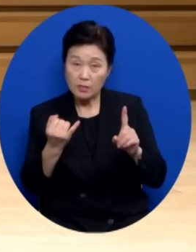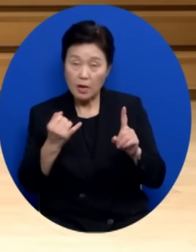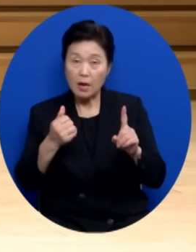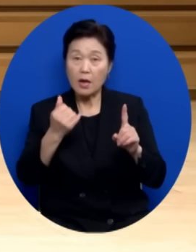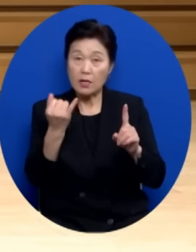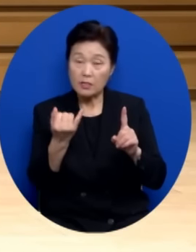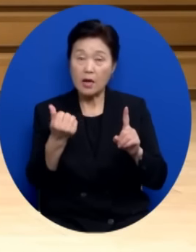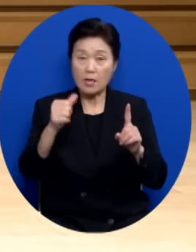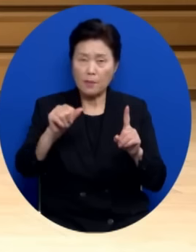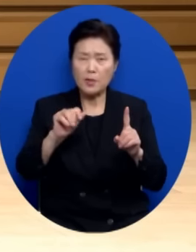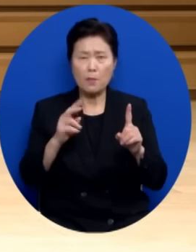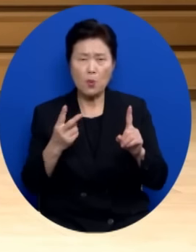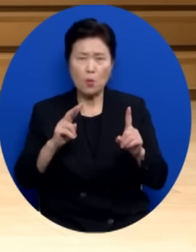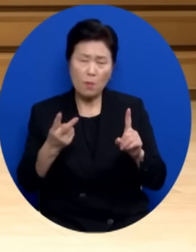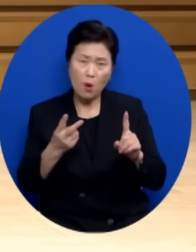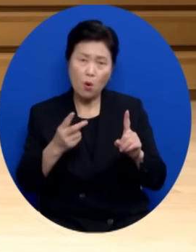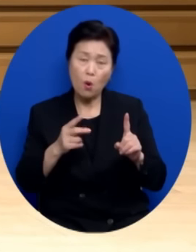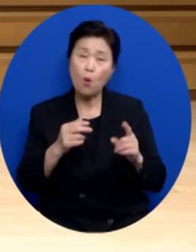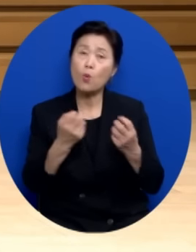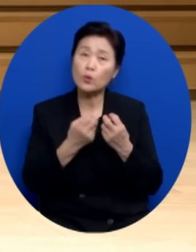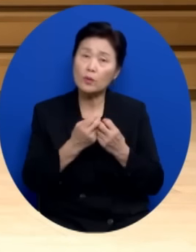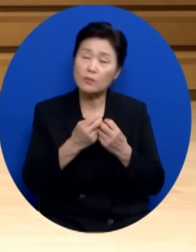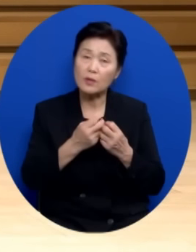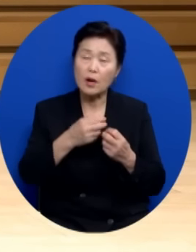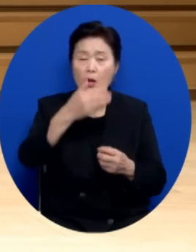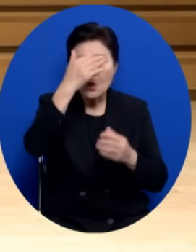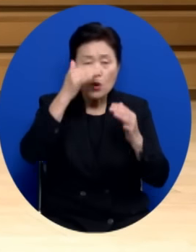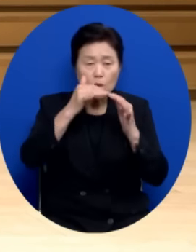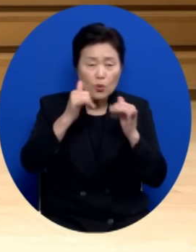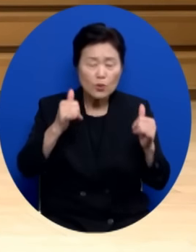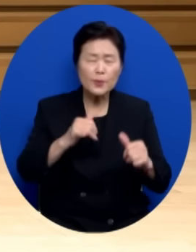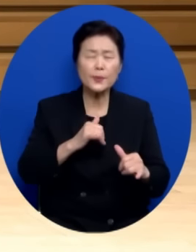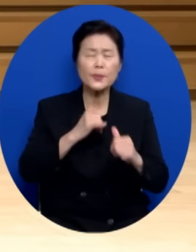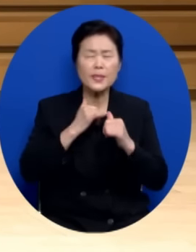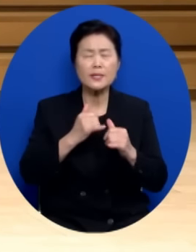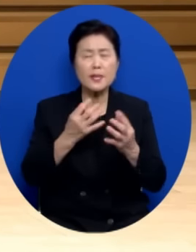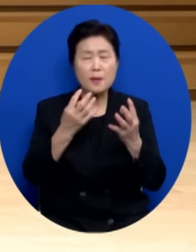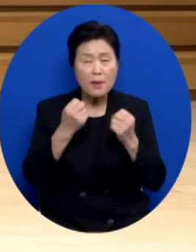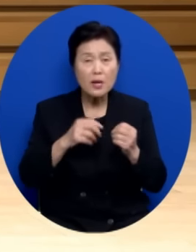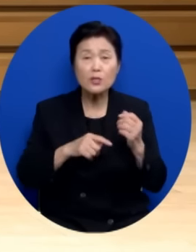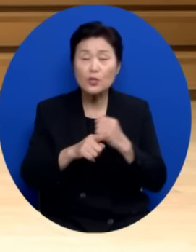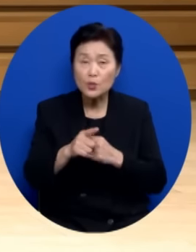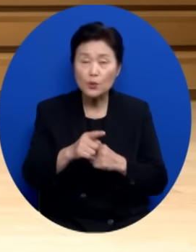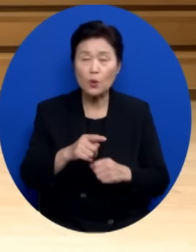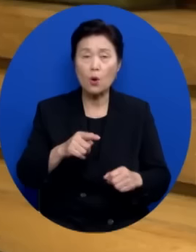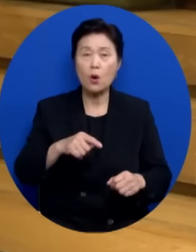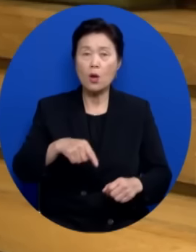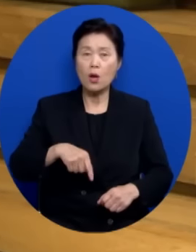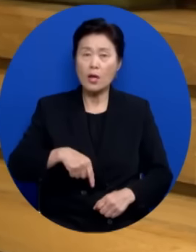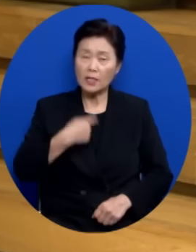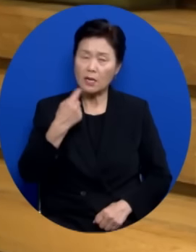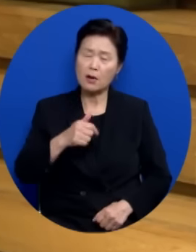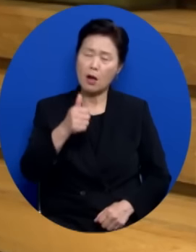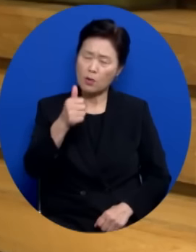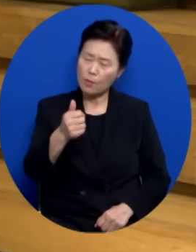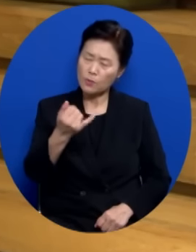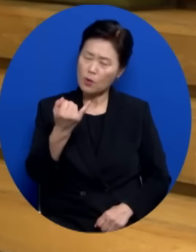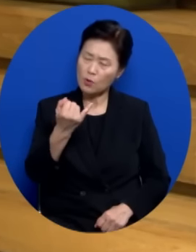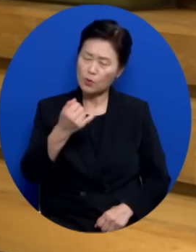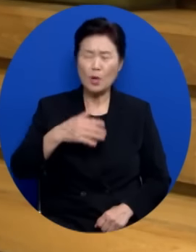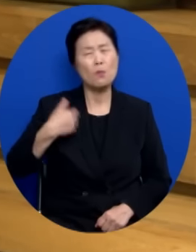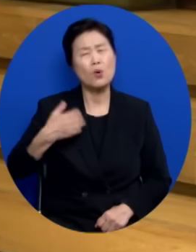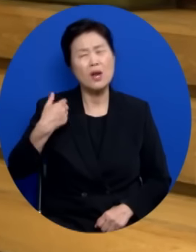경우에 청소년의 자살률이 가장 많아진 것도 자기의 성 정체성, 내가 남자인지 여자인지